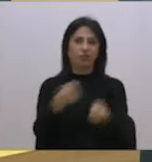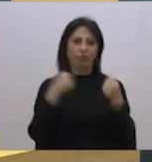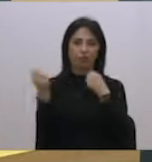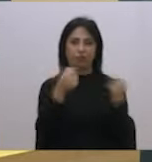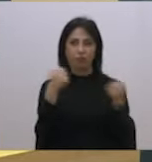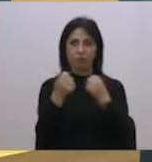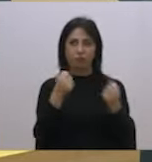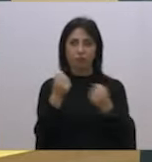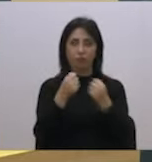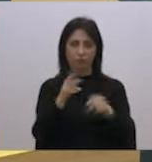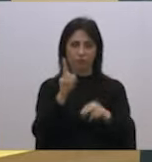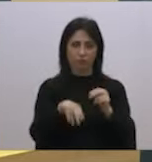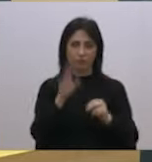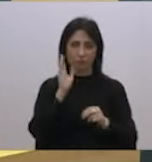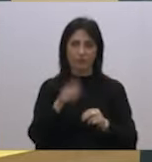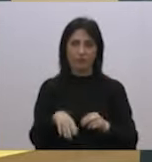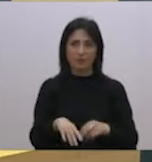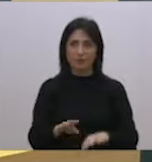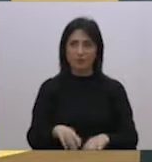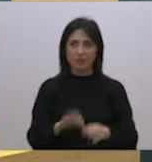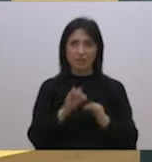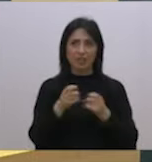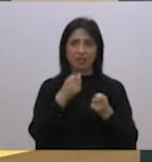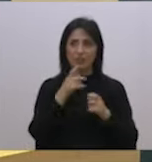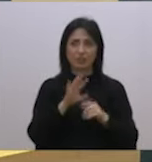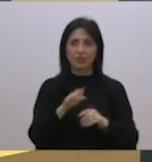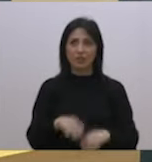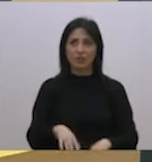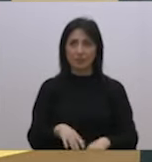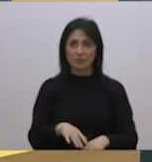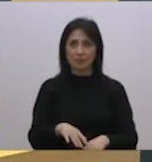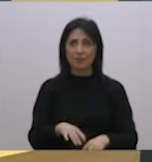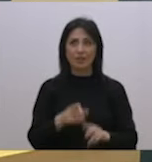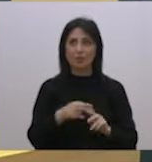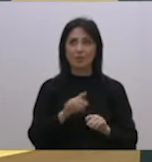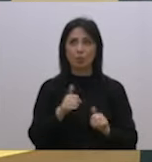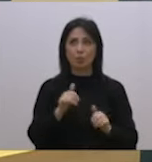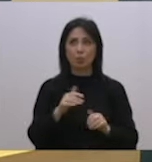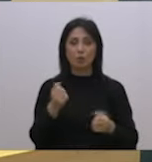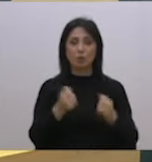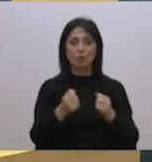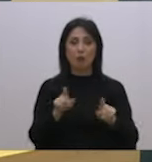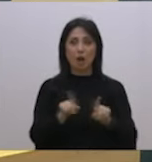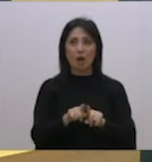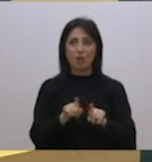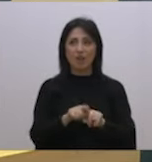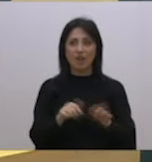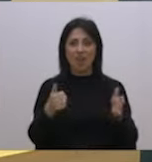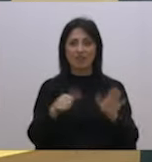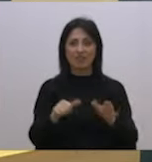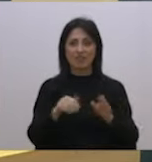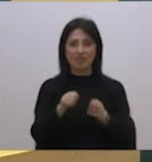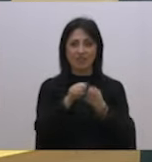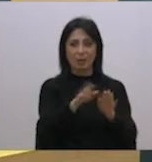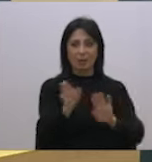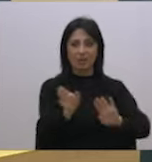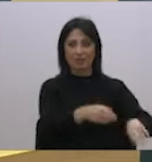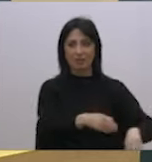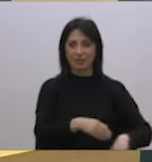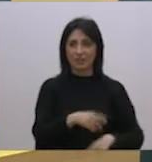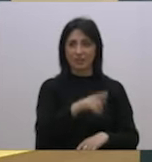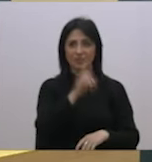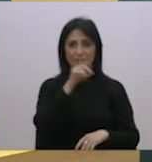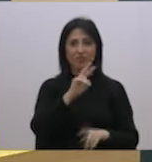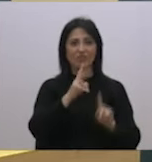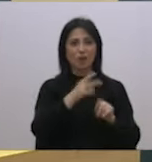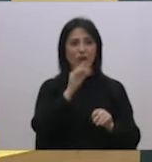ragat să bia, ro pro detalep și agar min dați auide, amat rogor sunt zvolep, eu se substituit tamar, ha, tam, e ce odine, bai, mă strume,